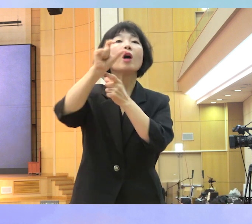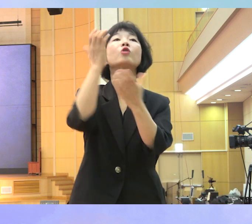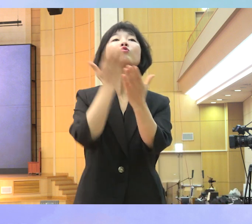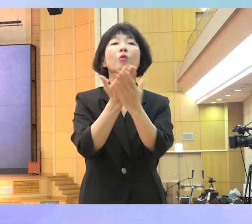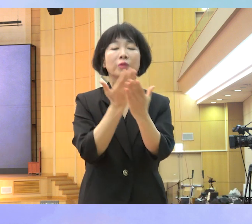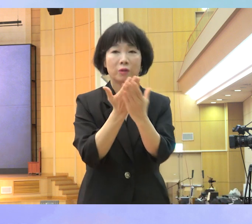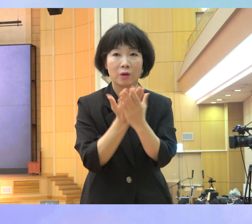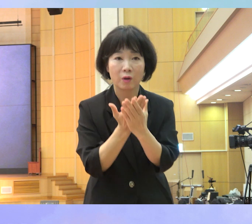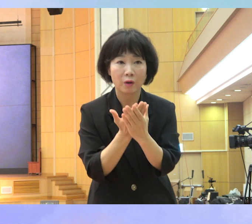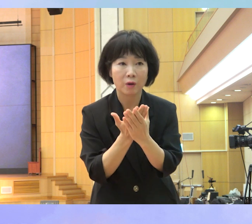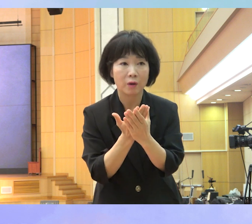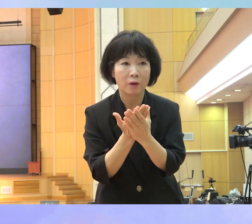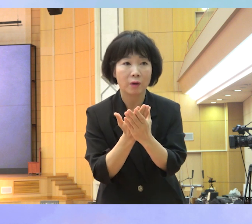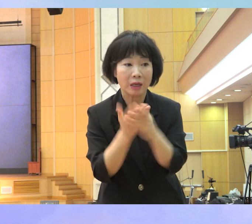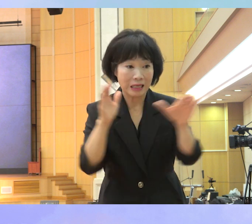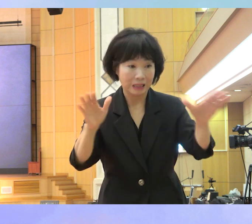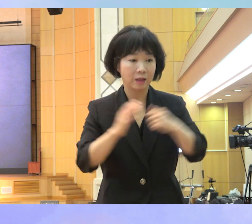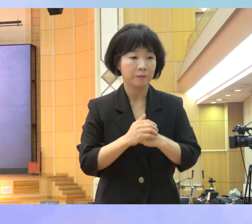더하여 주옵소서.